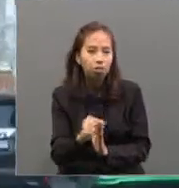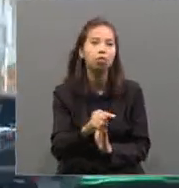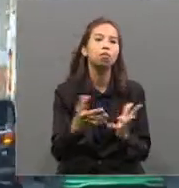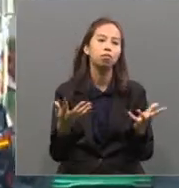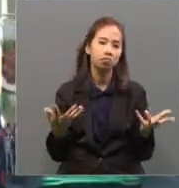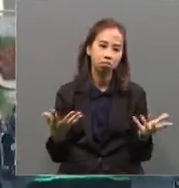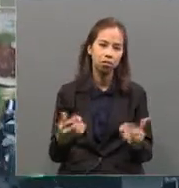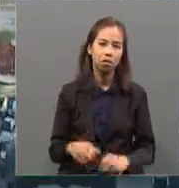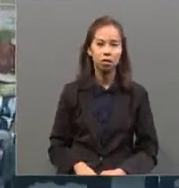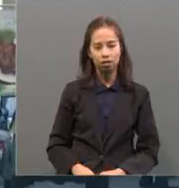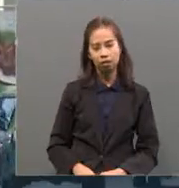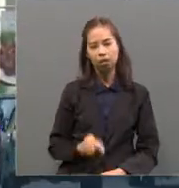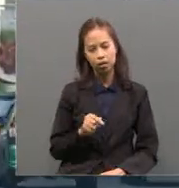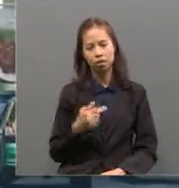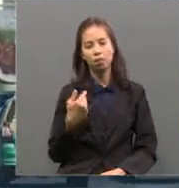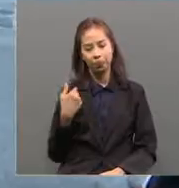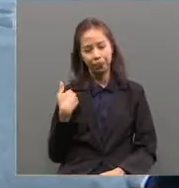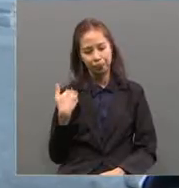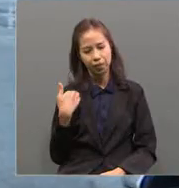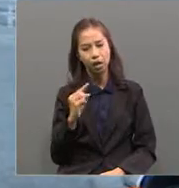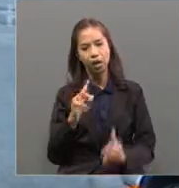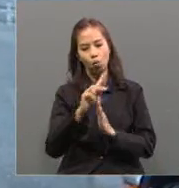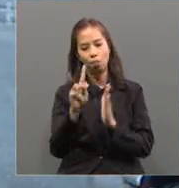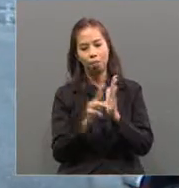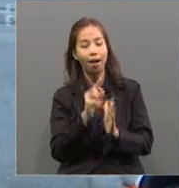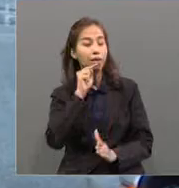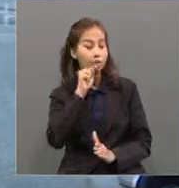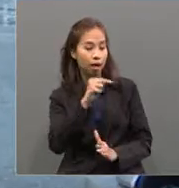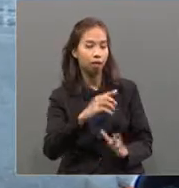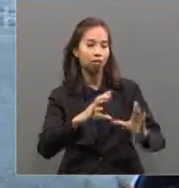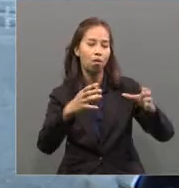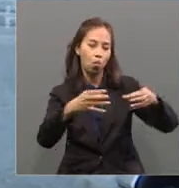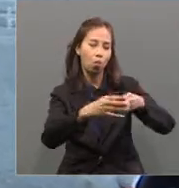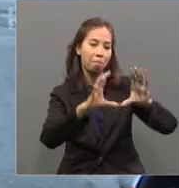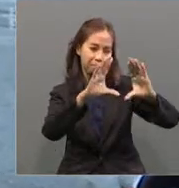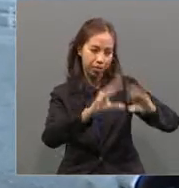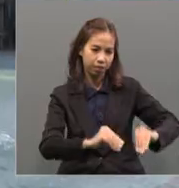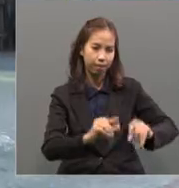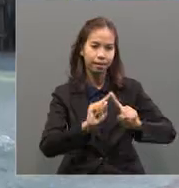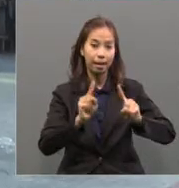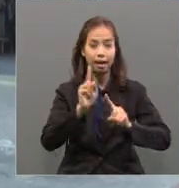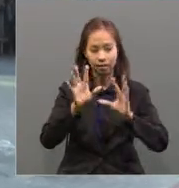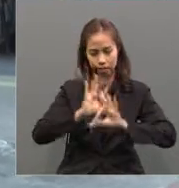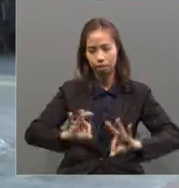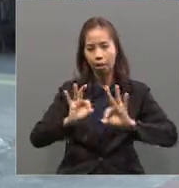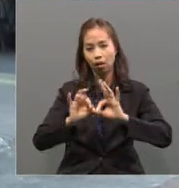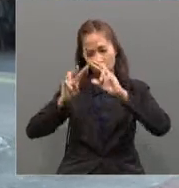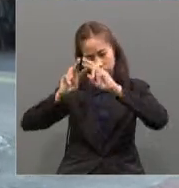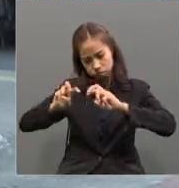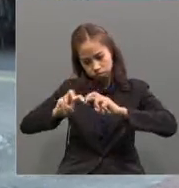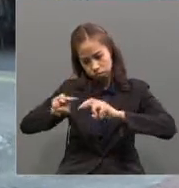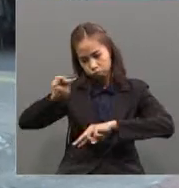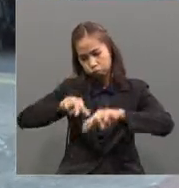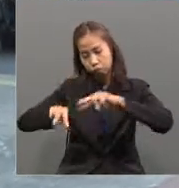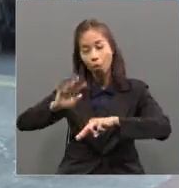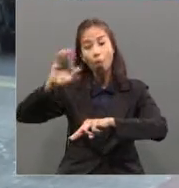หตุให้นำไปสู่การพิจารณายุบพรรคได้ตามกฎหมายค่ะแต่ว่าอาจจะต้องมีการพิสูจน์ให้ได้ก่อนว่าไอ้นโยบายหาเสียงที่ใช้เนี่ยเข้า